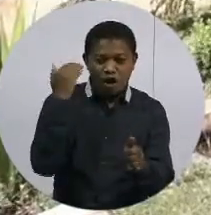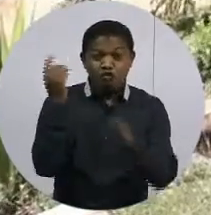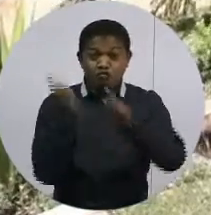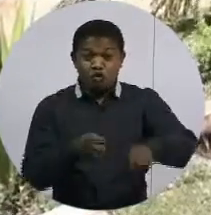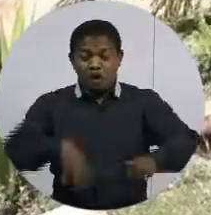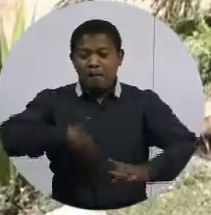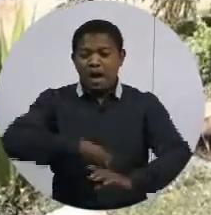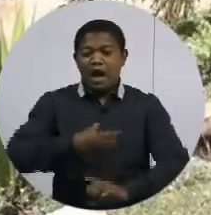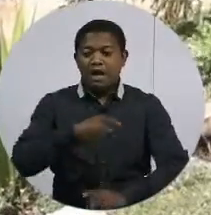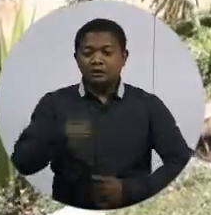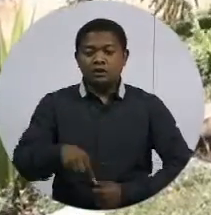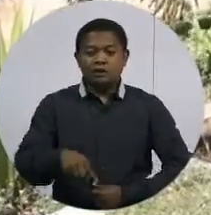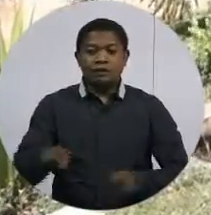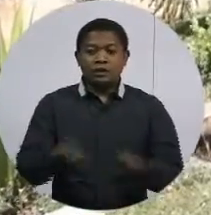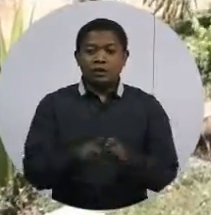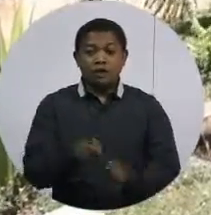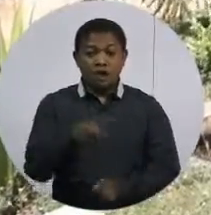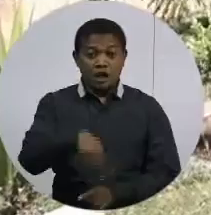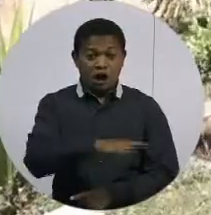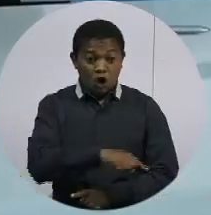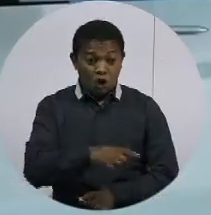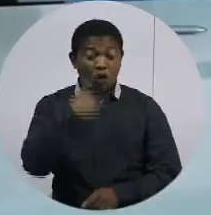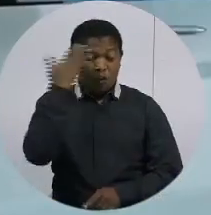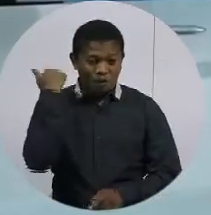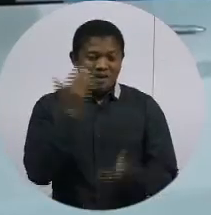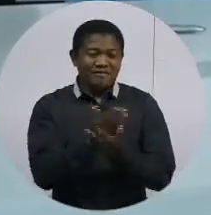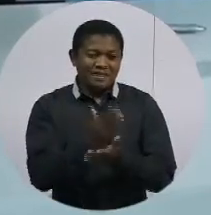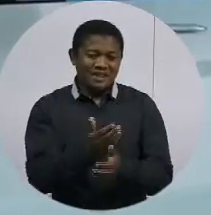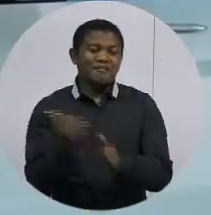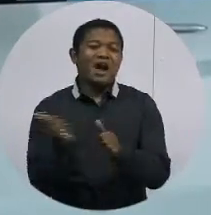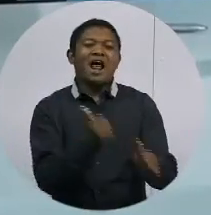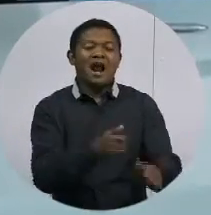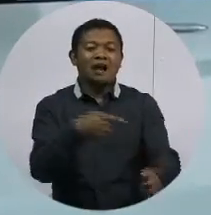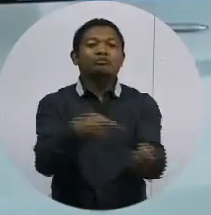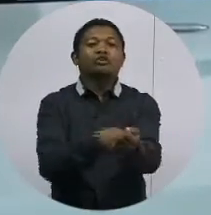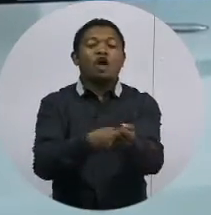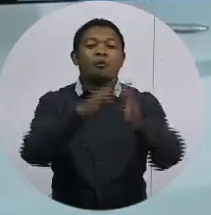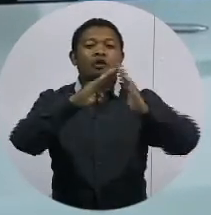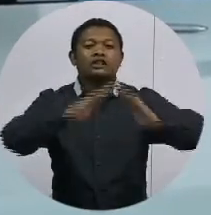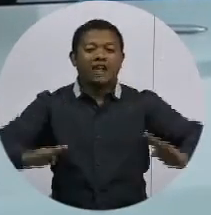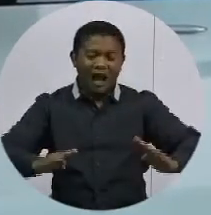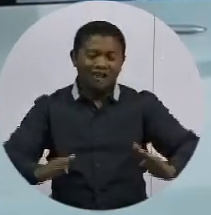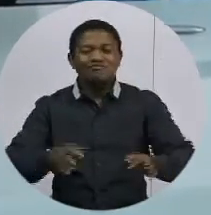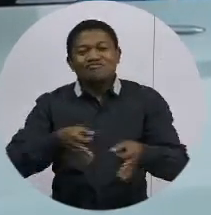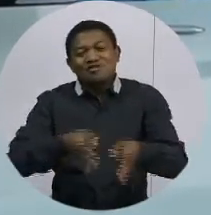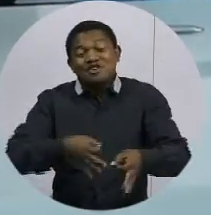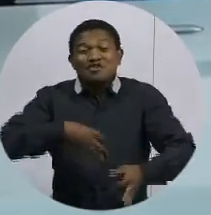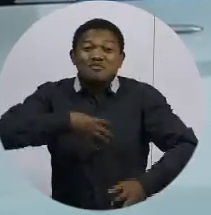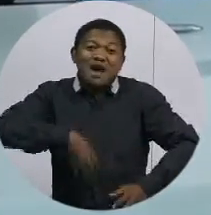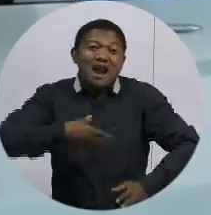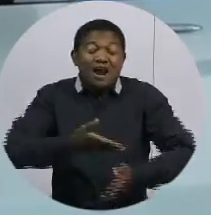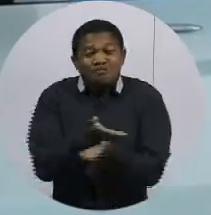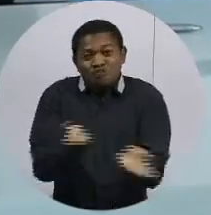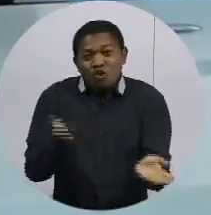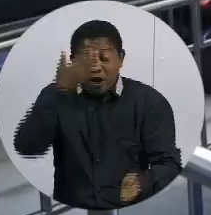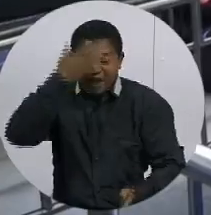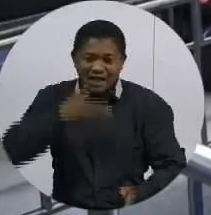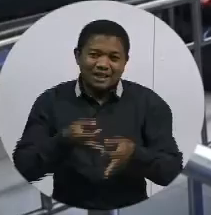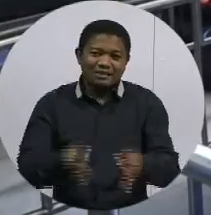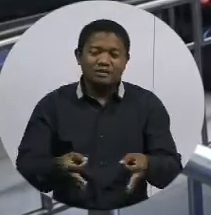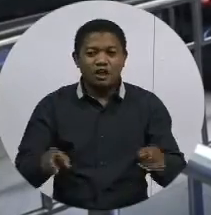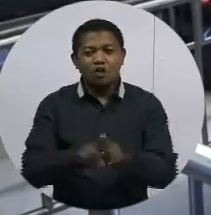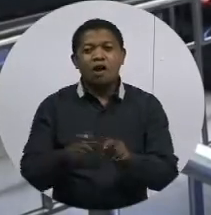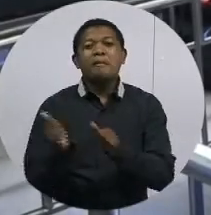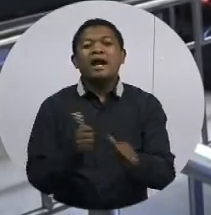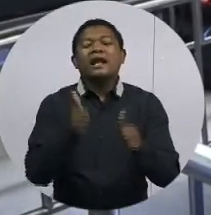no nanaraka fitsaboana tany an-tokantranony izay tsy nahitana soritra aretina ary nanaja tanteraka ny toromarika nomen'ny